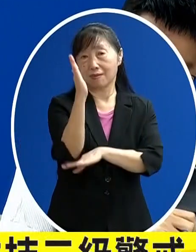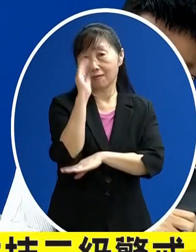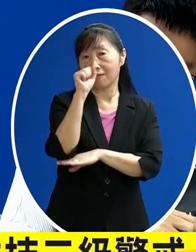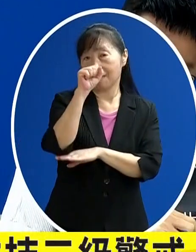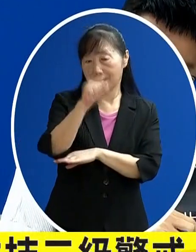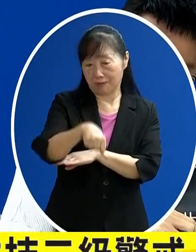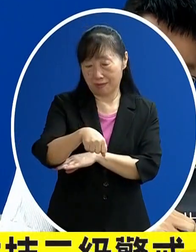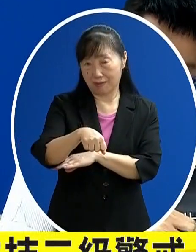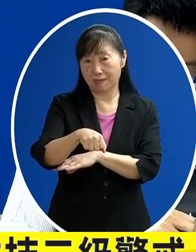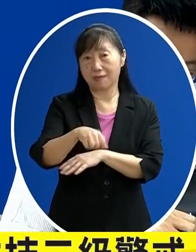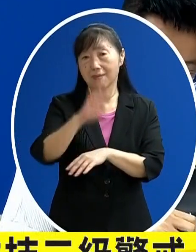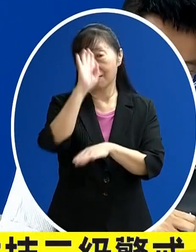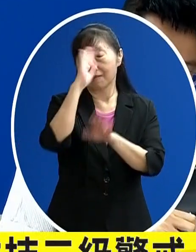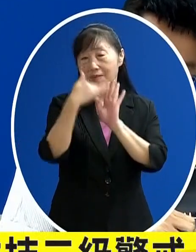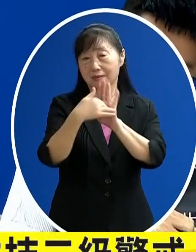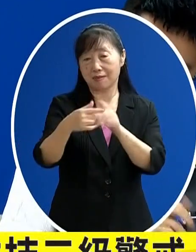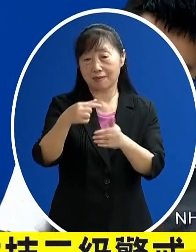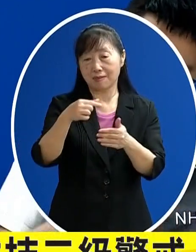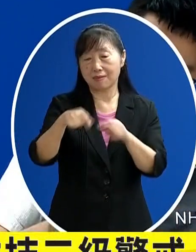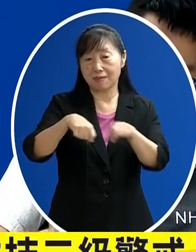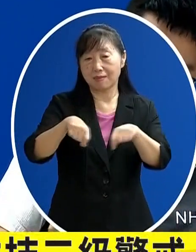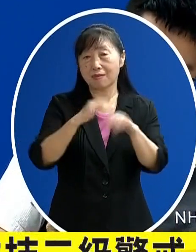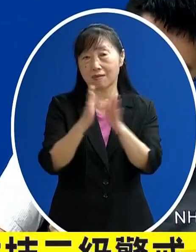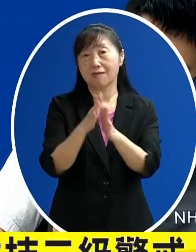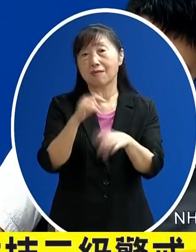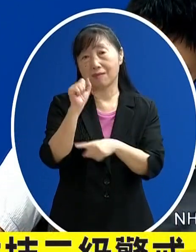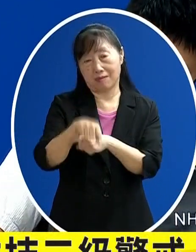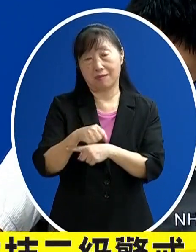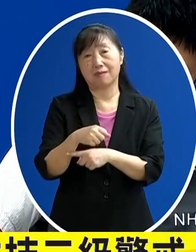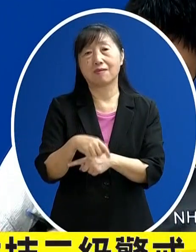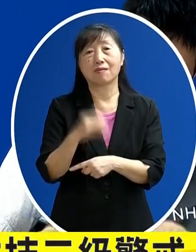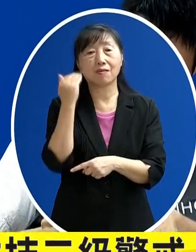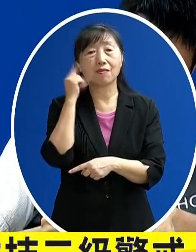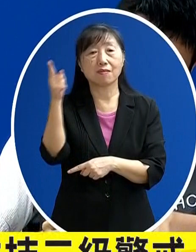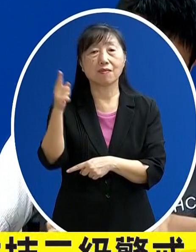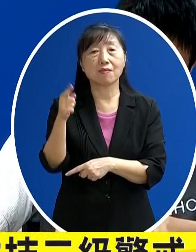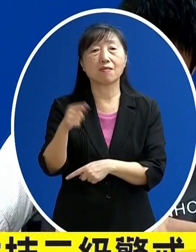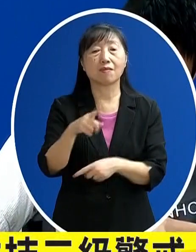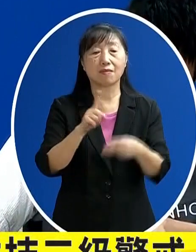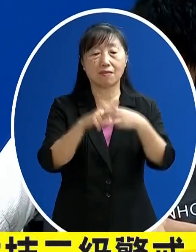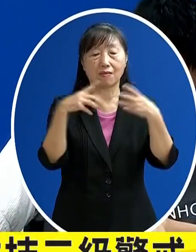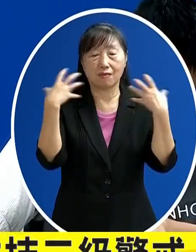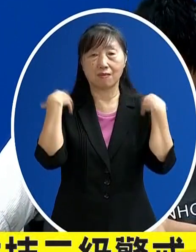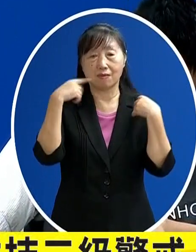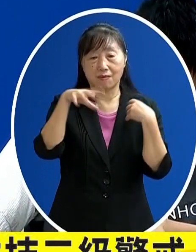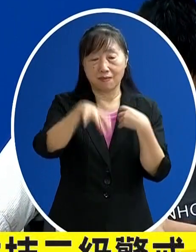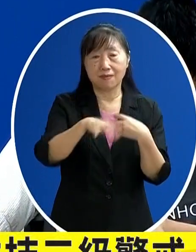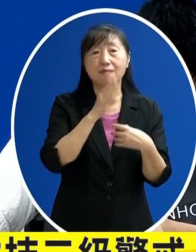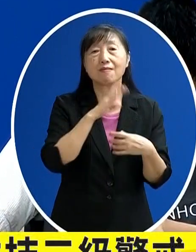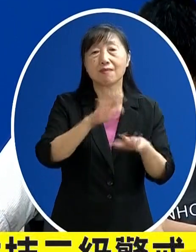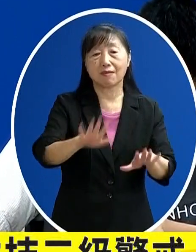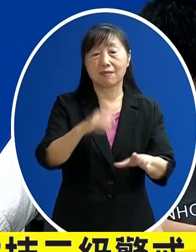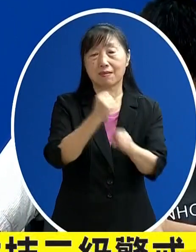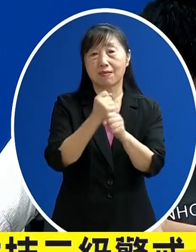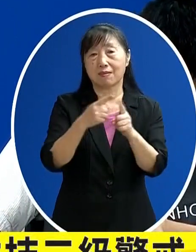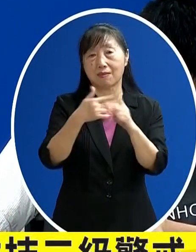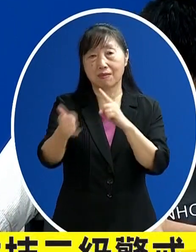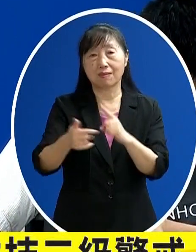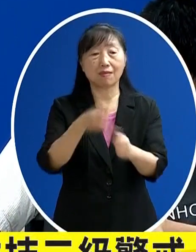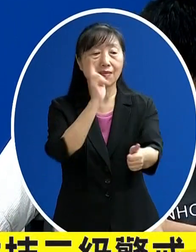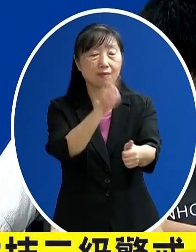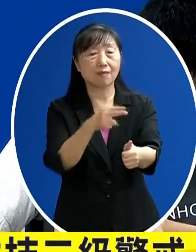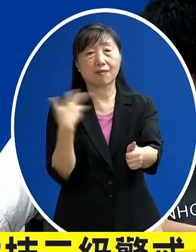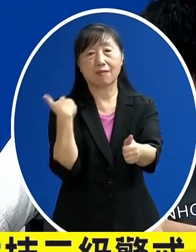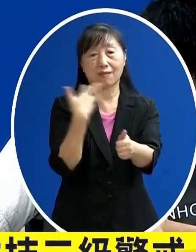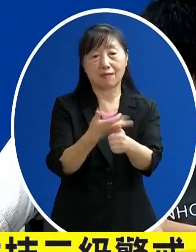可的这个防疫计划。主办单位他的这个现场工作，还有聘雇合约商或者